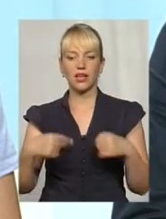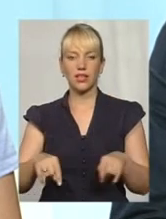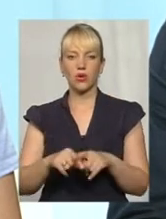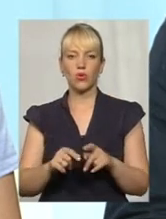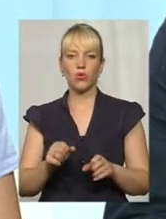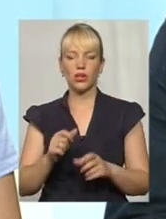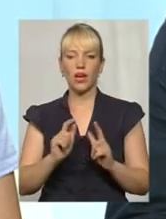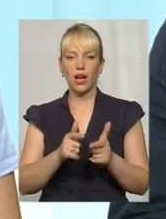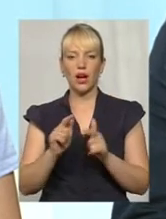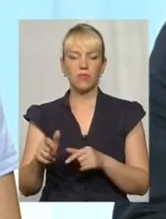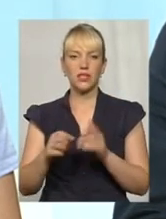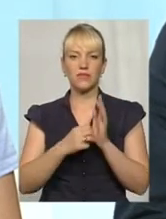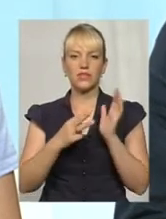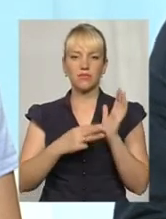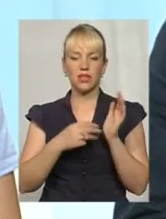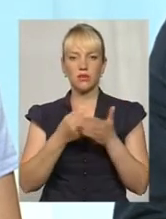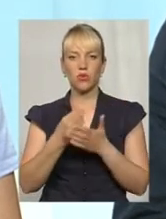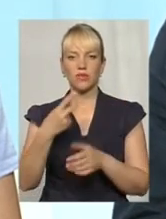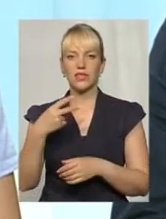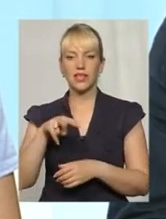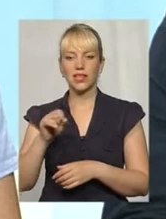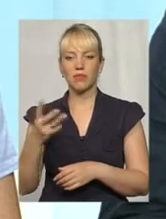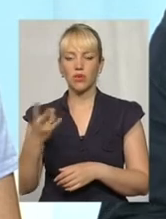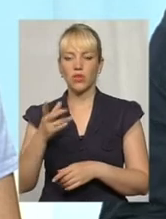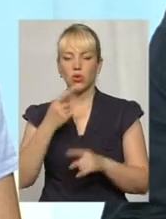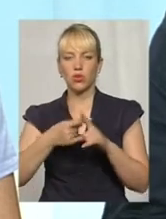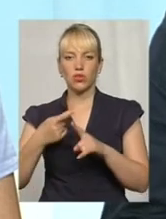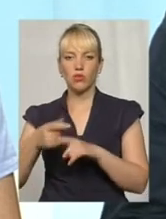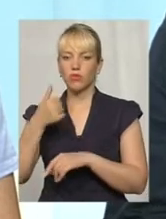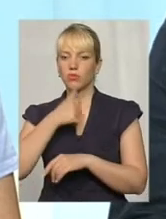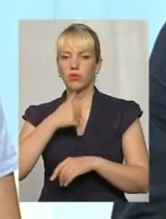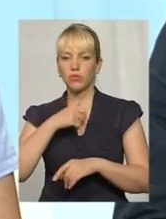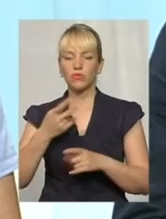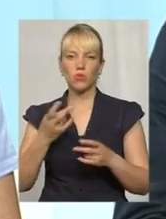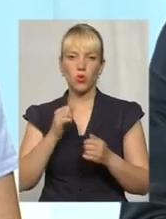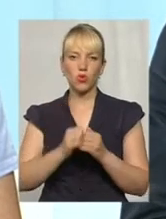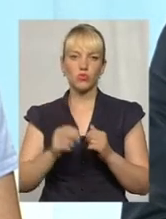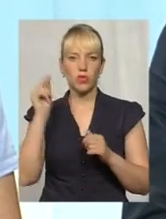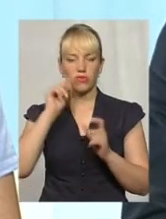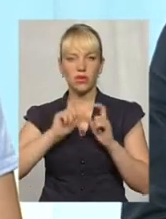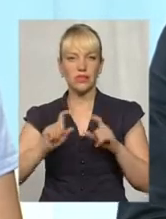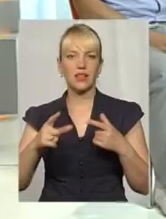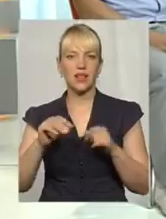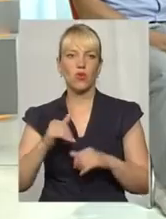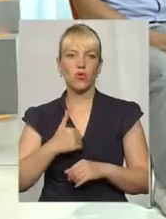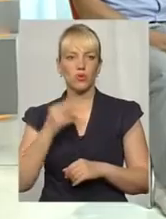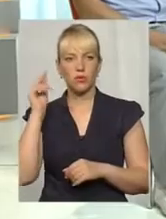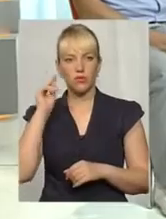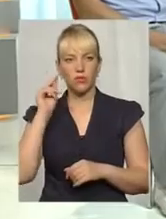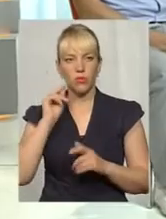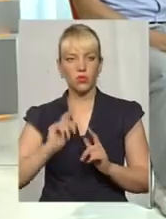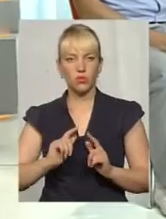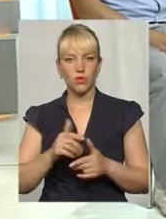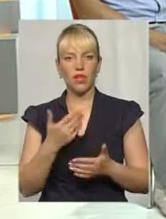18 по 20 липня має пройти додаткове вступне випробування в кожному навчальному закладі, куди вони хочуть поступати. Тобто, якщо, до прикладу,